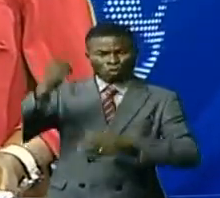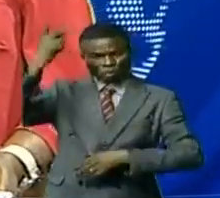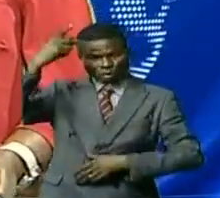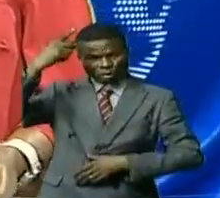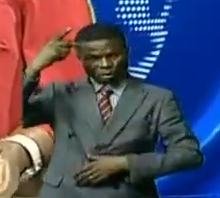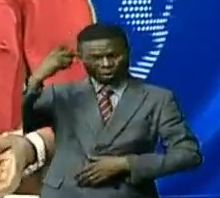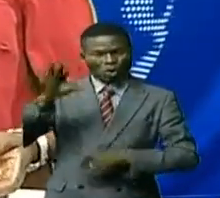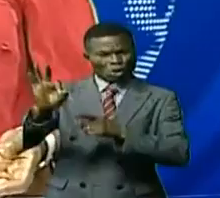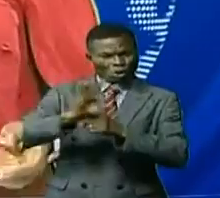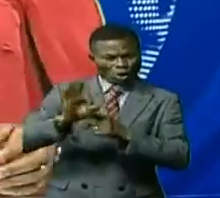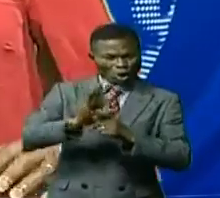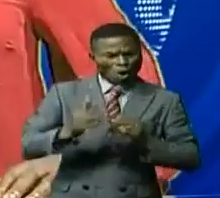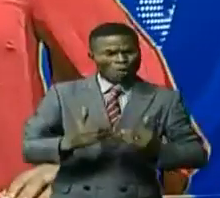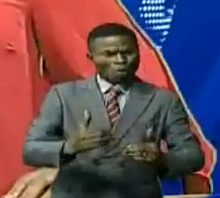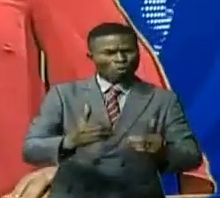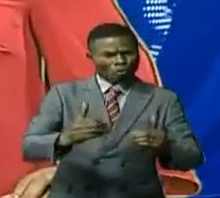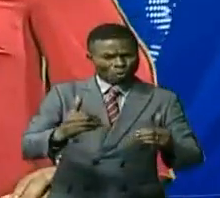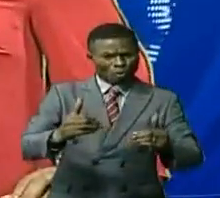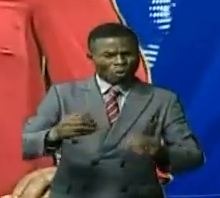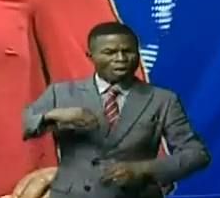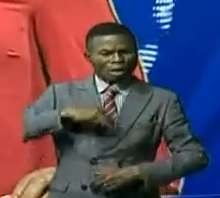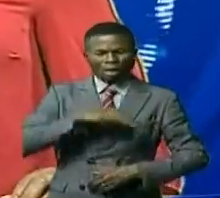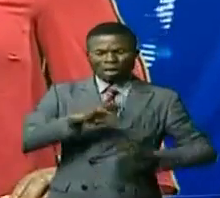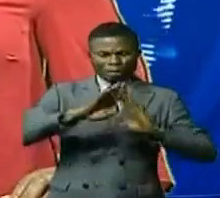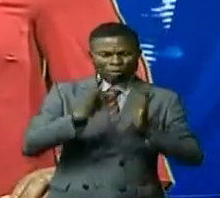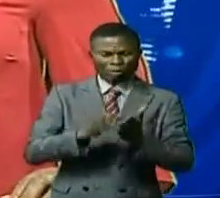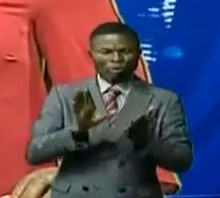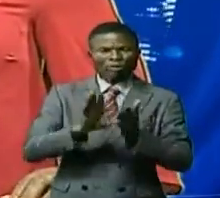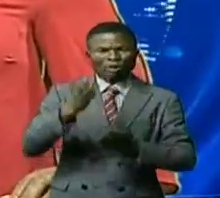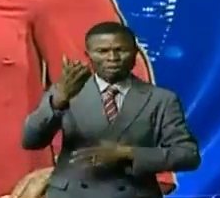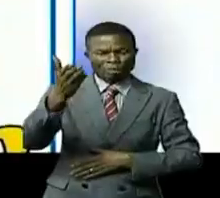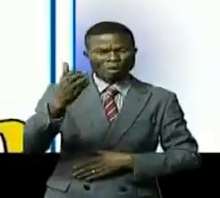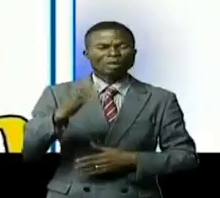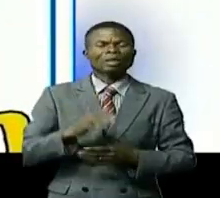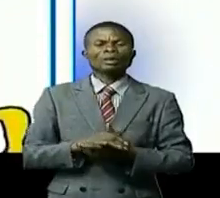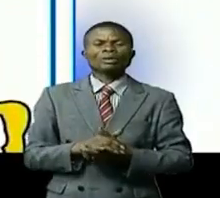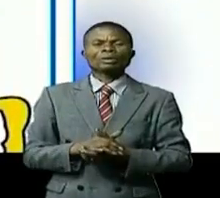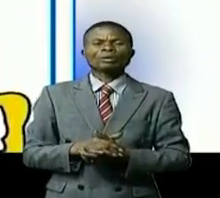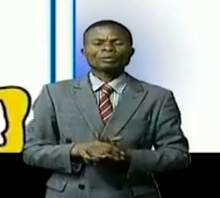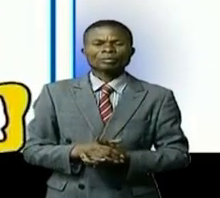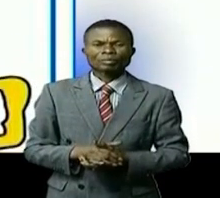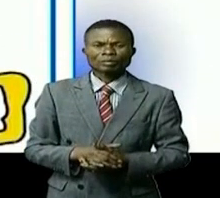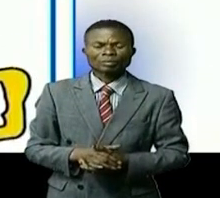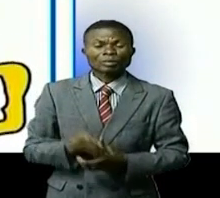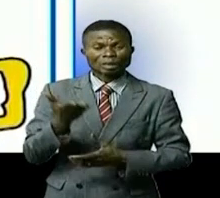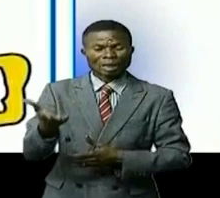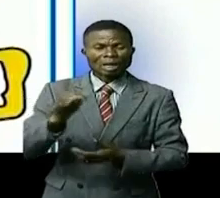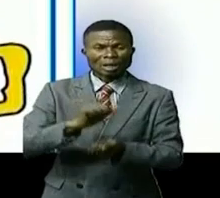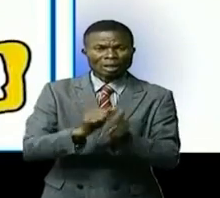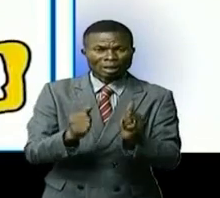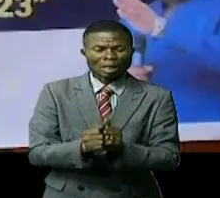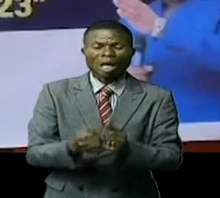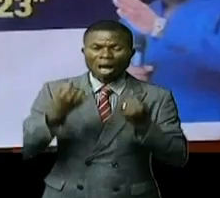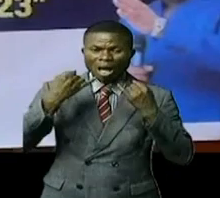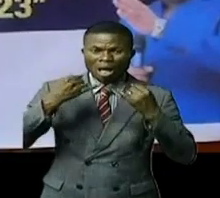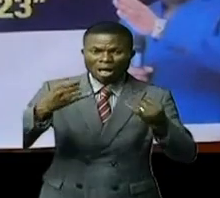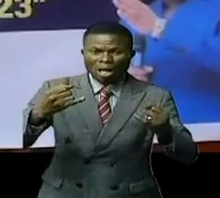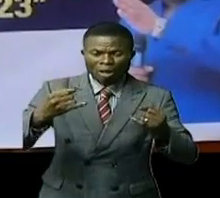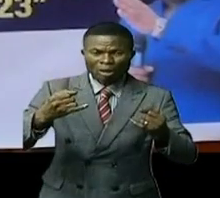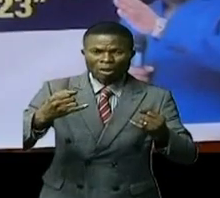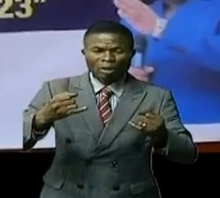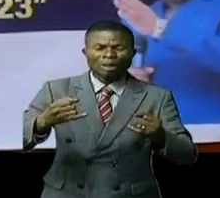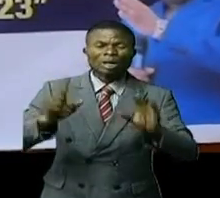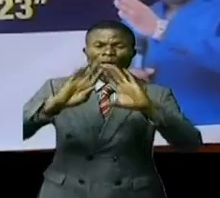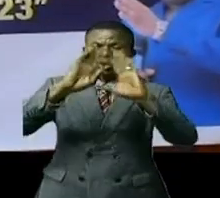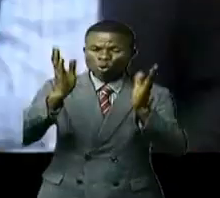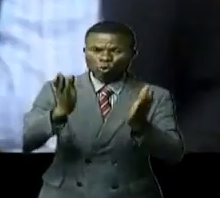des formations de ses membres. Un reportage signé Rod Panda. Il est question de rappeler aux militantes et